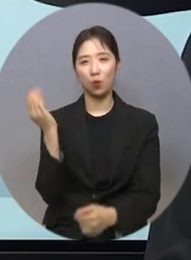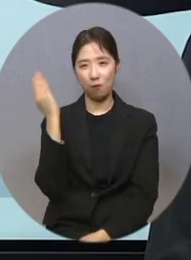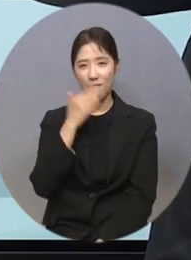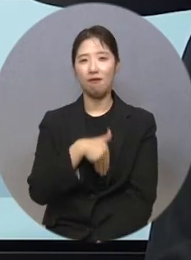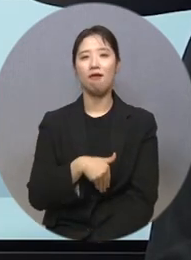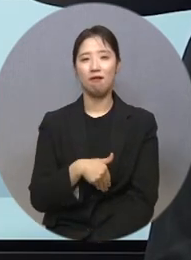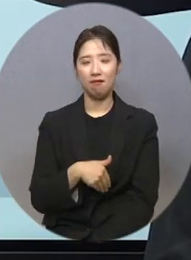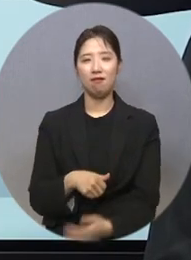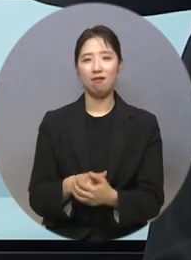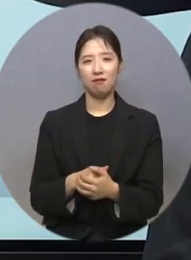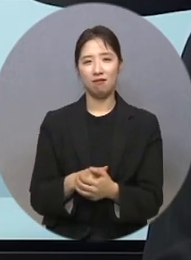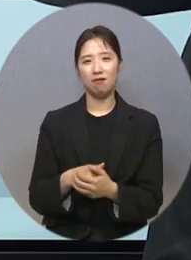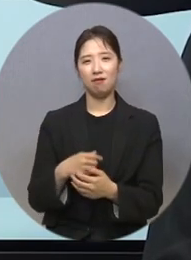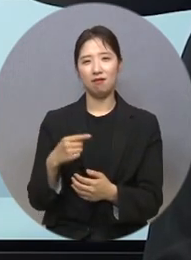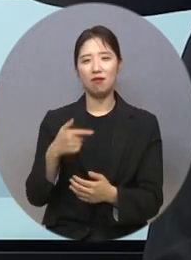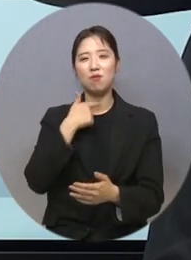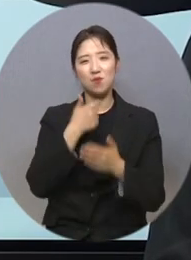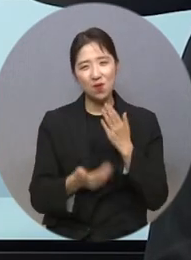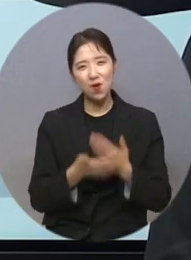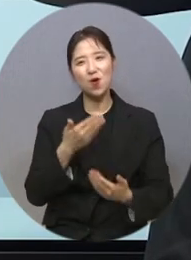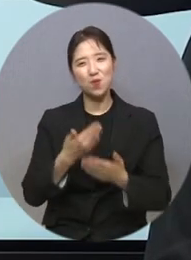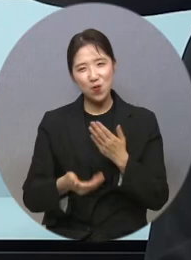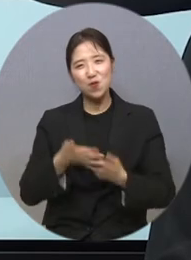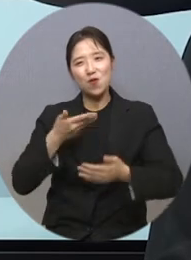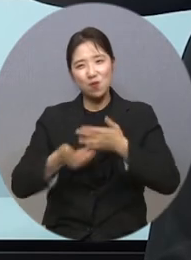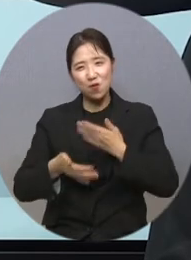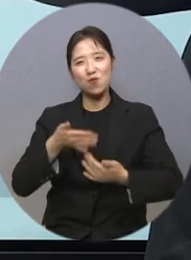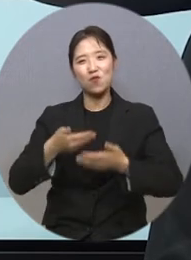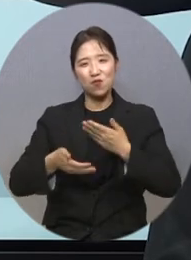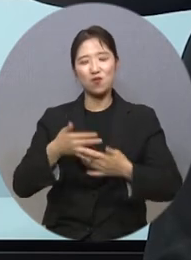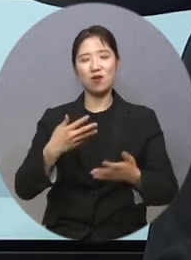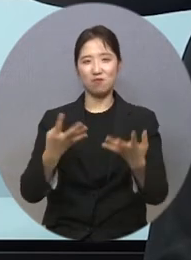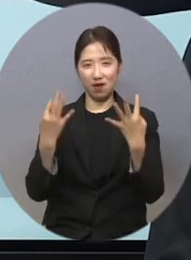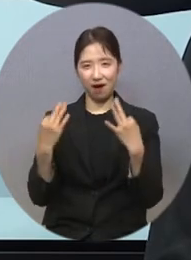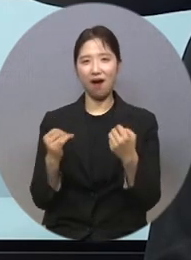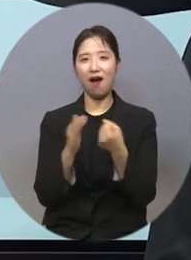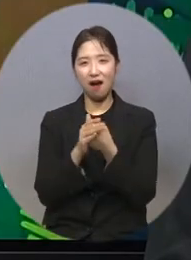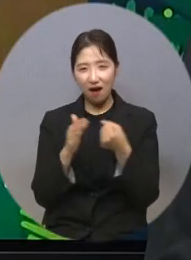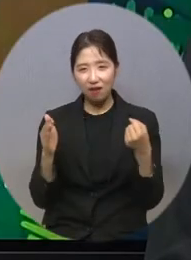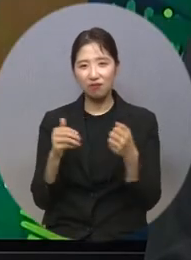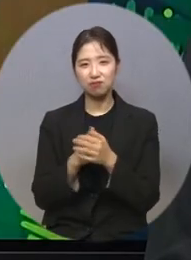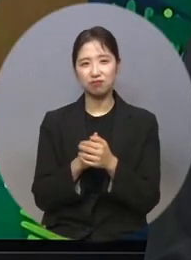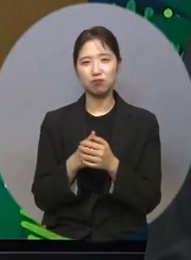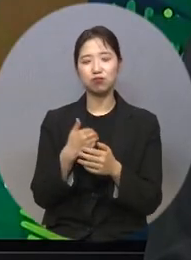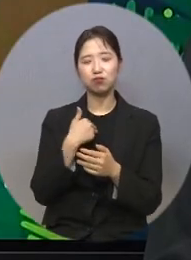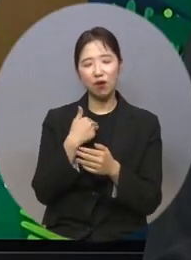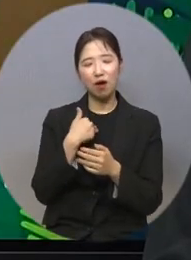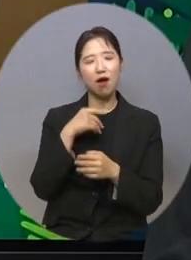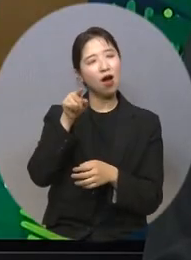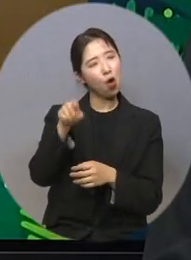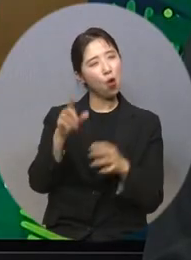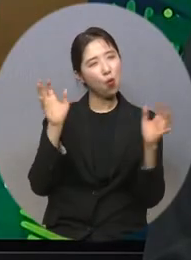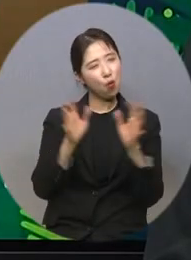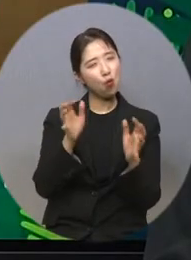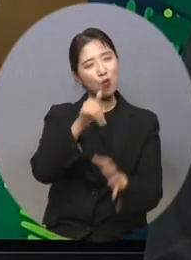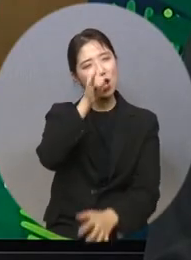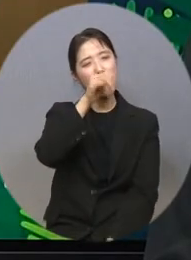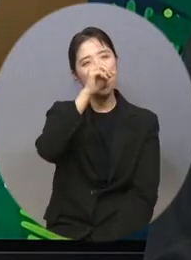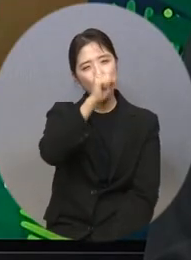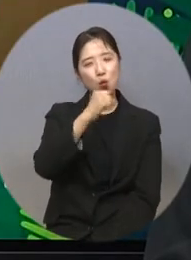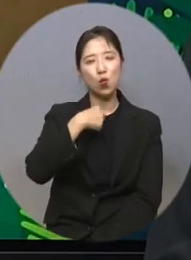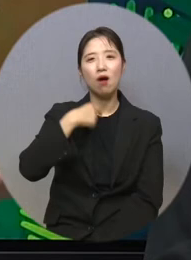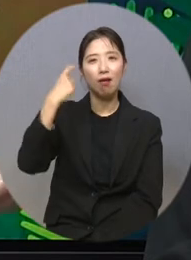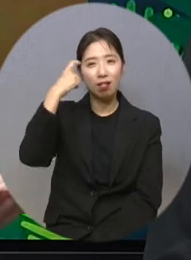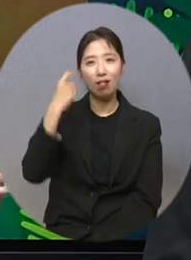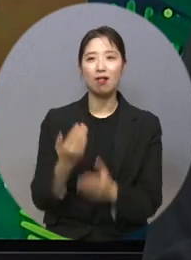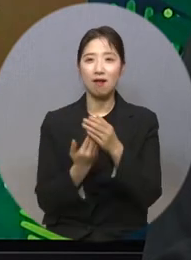그렇군요. 그게 영향을 많이 쌓아서 오다 보니 아까 저는 그냥 이렇게 그러셨으면 좋겠다 생각이